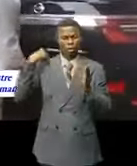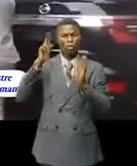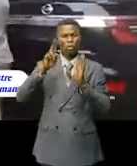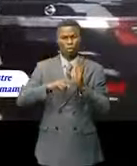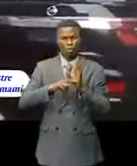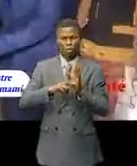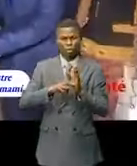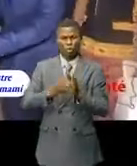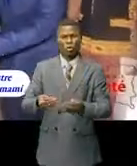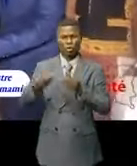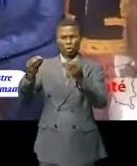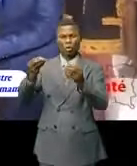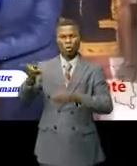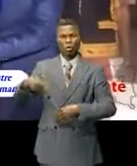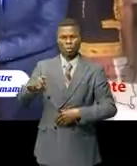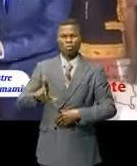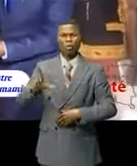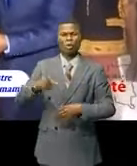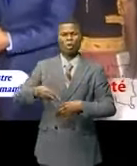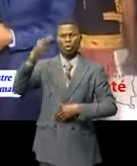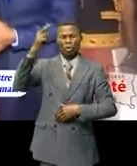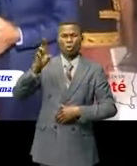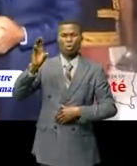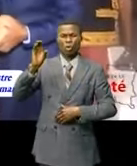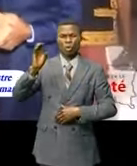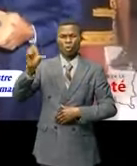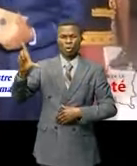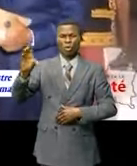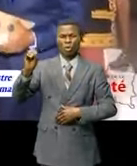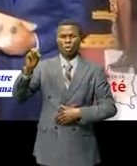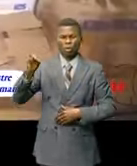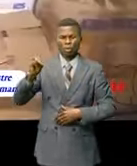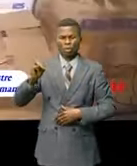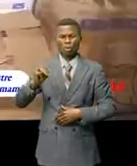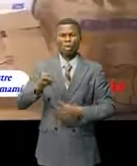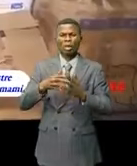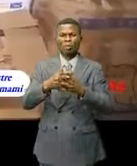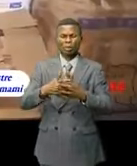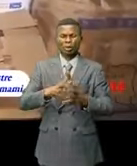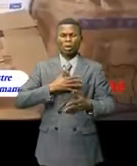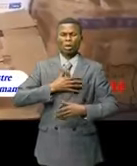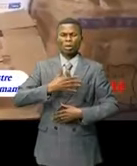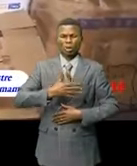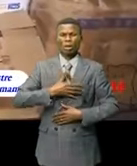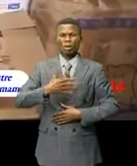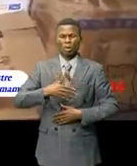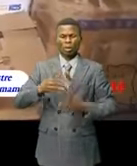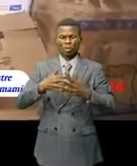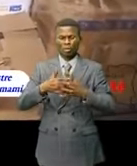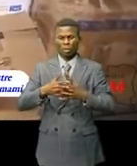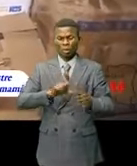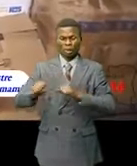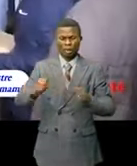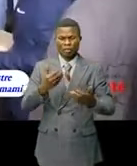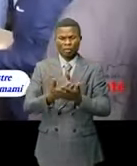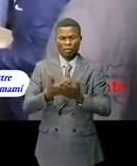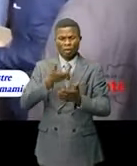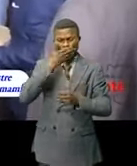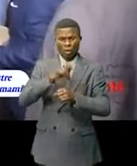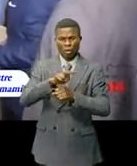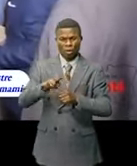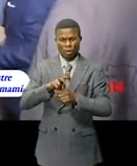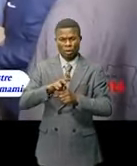Cette remise à la province du Haut-Lomami de 6 contacteurs d'oxygène, d'une machine Jin expert pour le test Covid-19 en